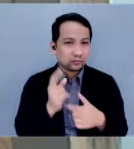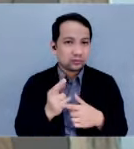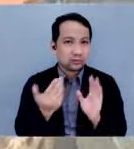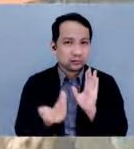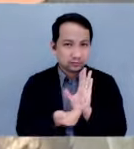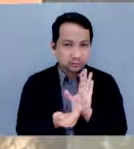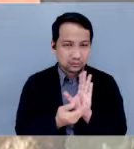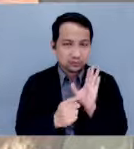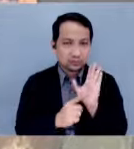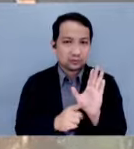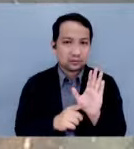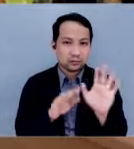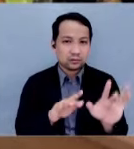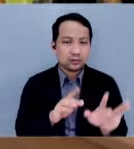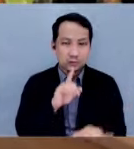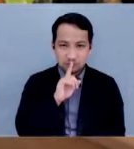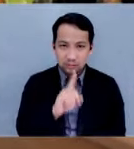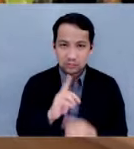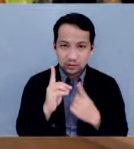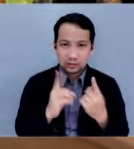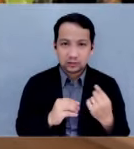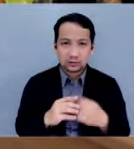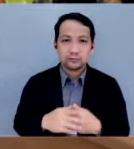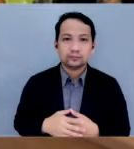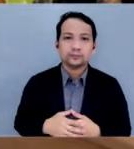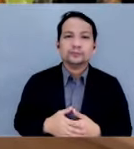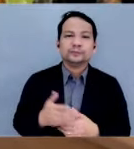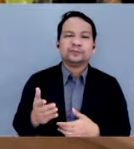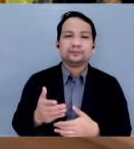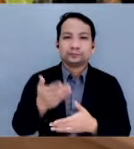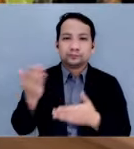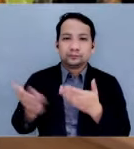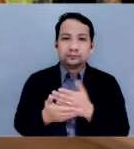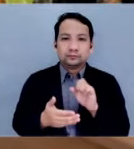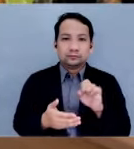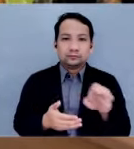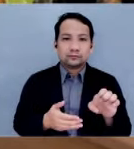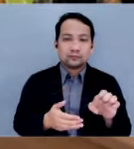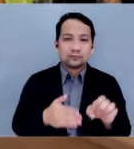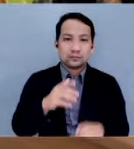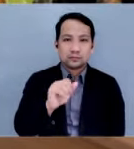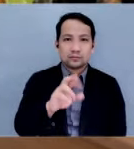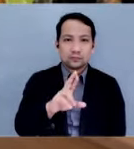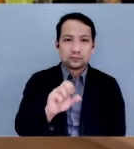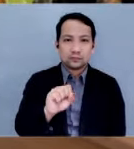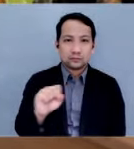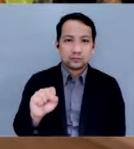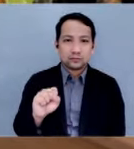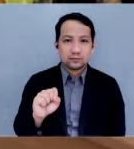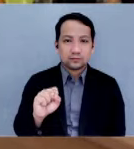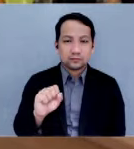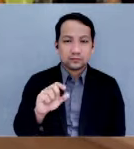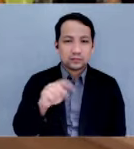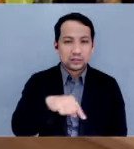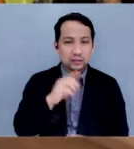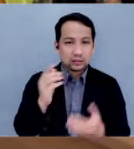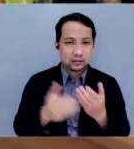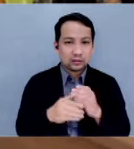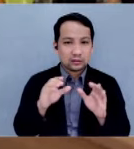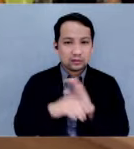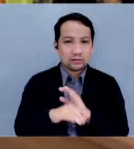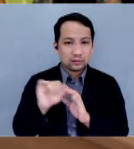ito'y kanyang talagang ginawa, maaari siyang makasuhan ng arson. Ito'y isang krimen at ang parusa ay